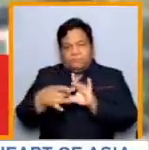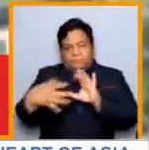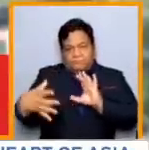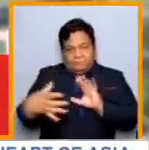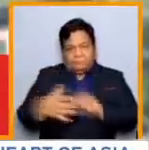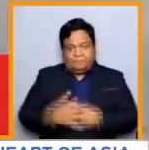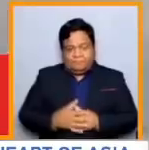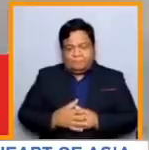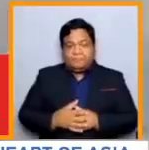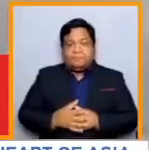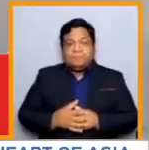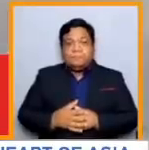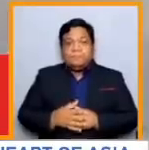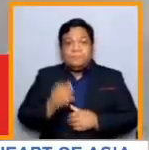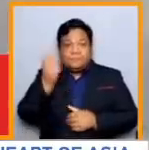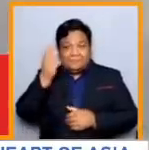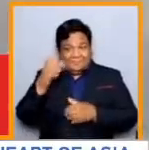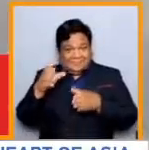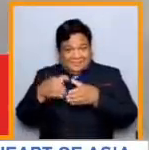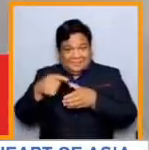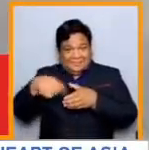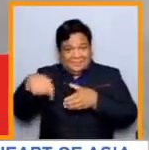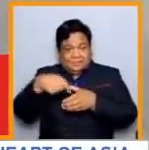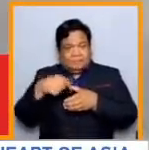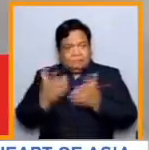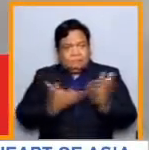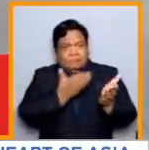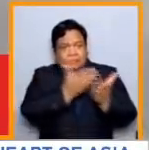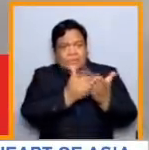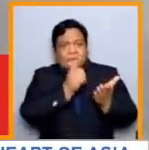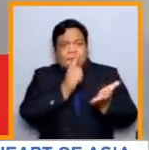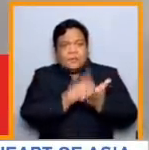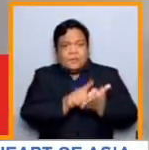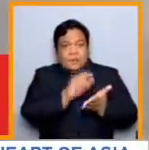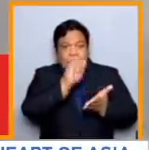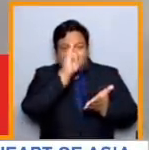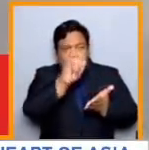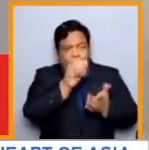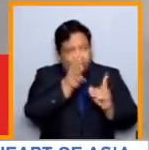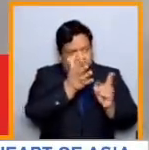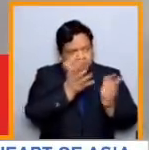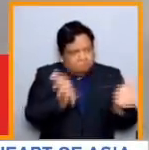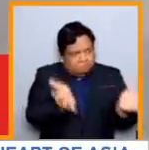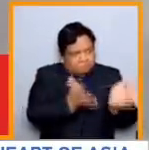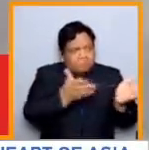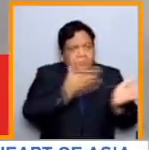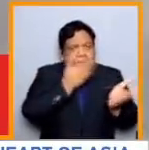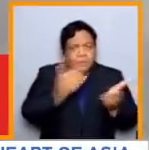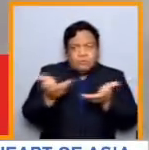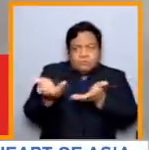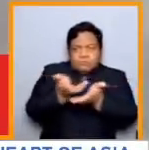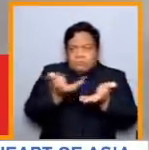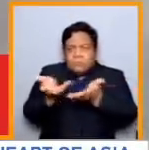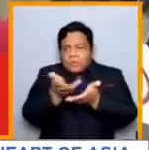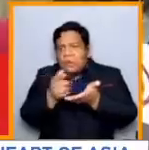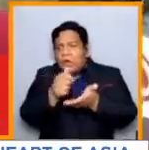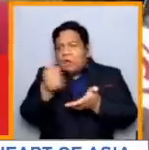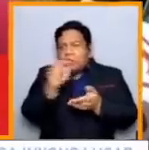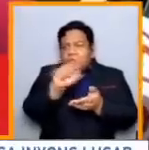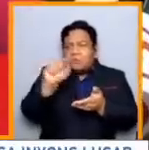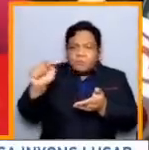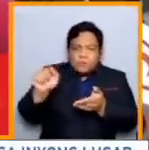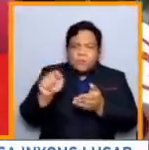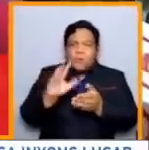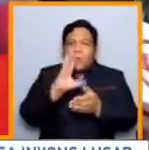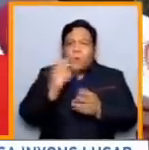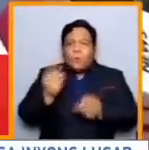Nagpadala raw sila ng sulat para hikayatin si Moreno na makipag-usap sa ibang kandidato para mapigilan ang pagbabalik administrasyon ng pamilya